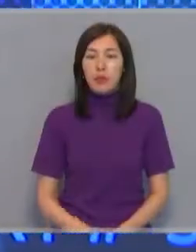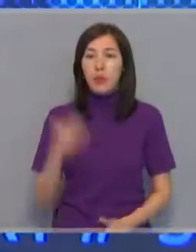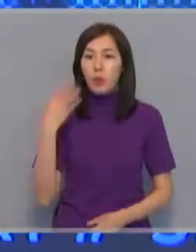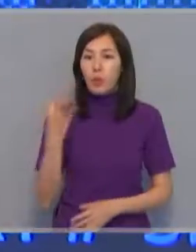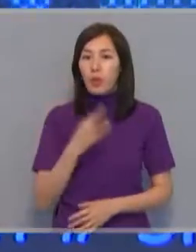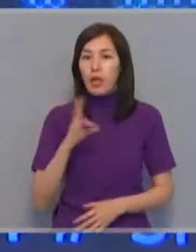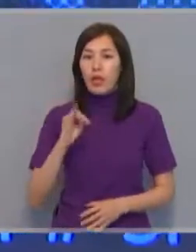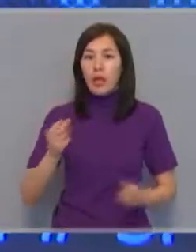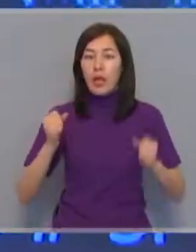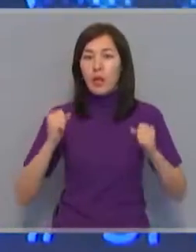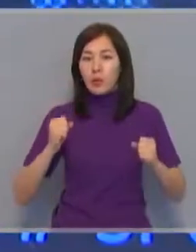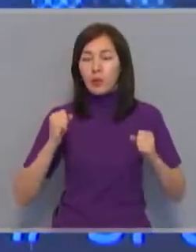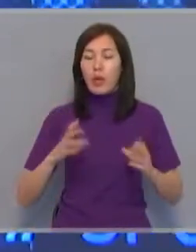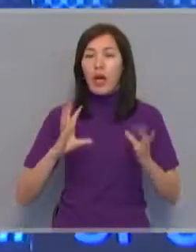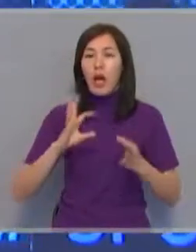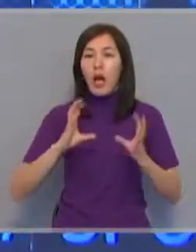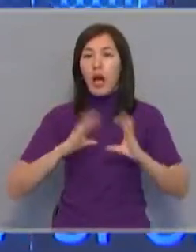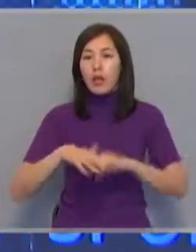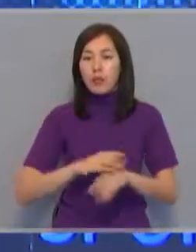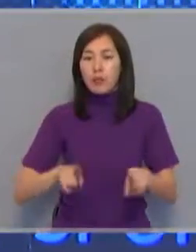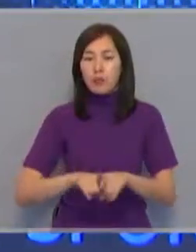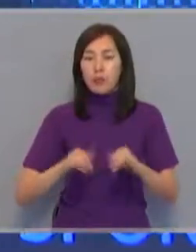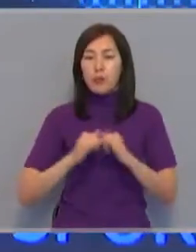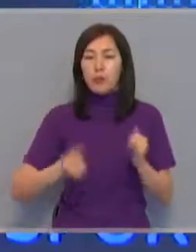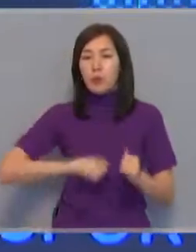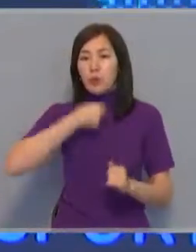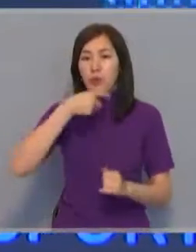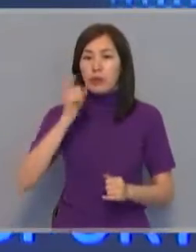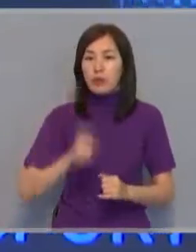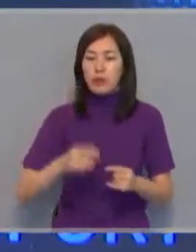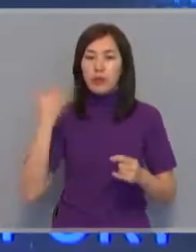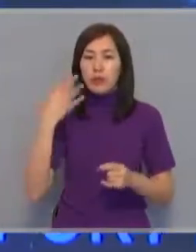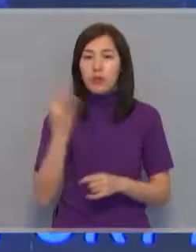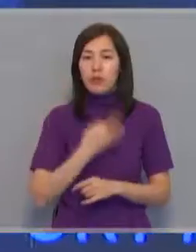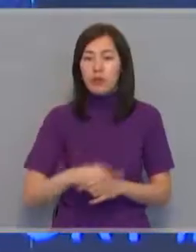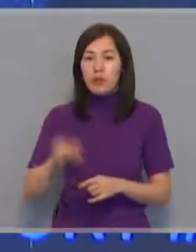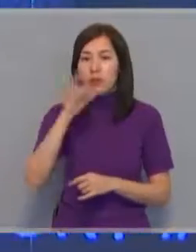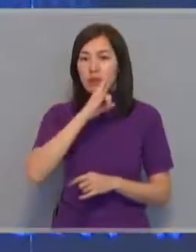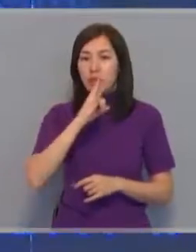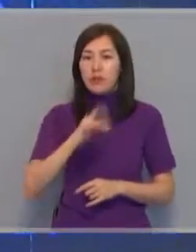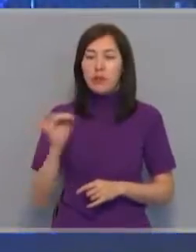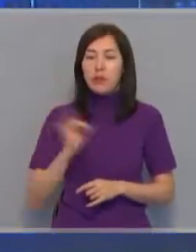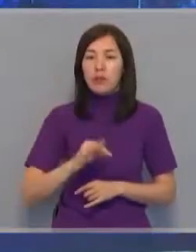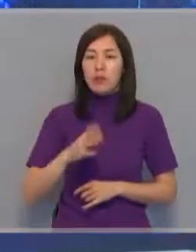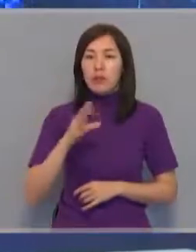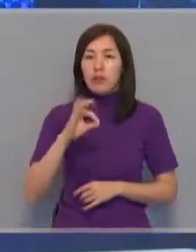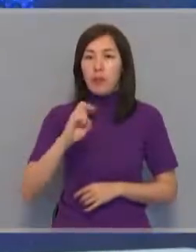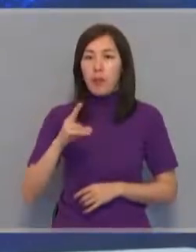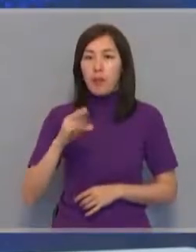Түркістан облысында ұлттық спорт түрлерінен әлемдік деңгейде дамыту ересектер арасындағы Түркістан облысының чемпионаты және